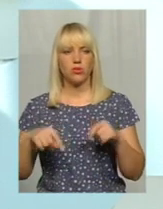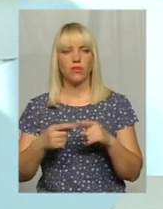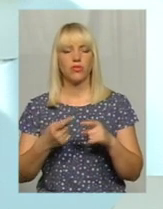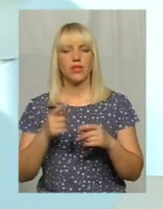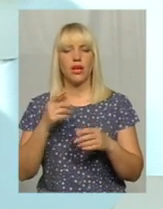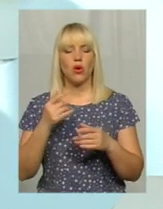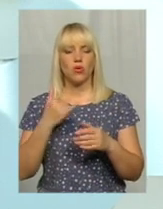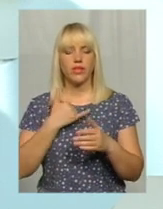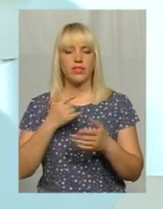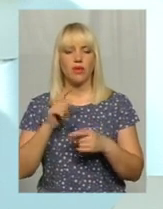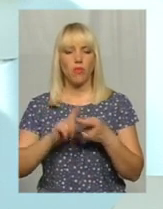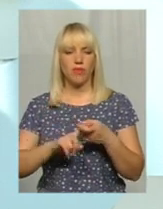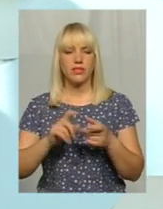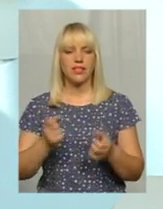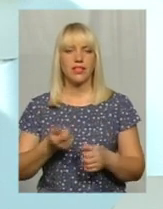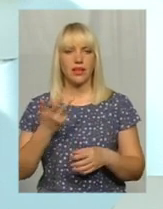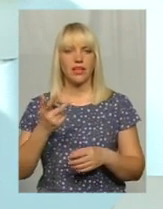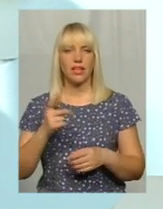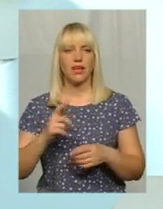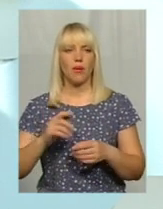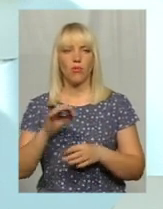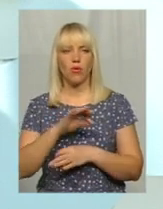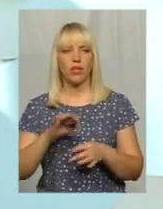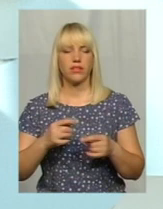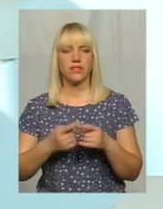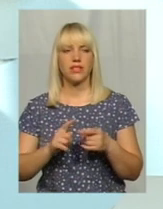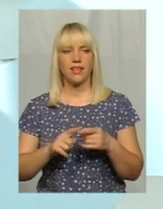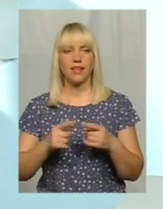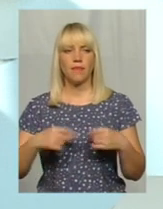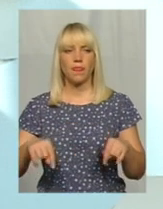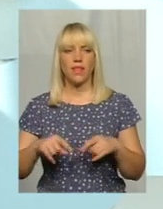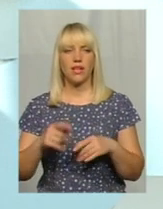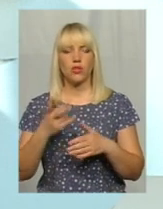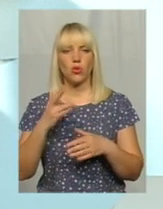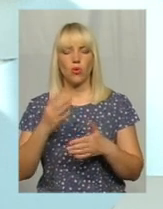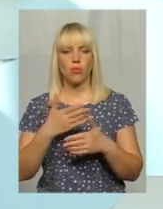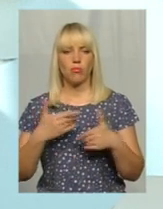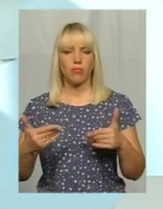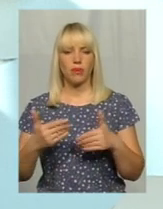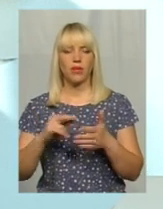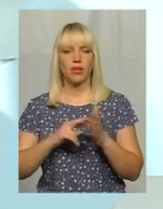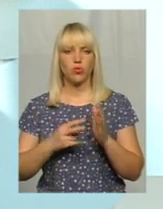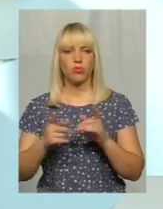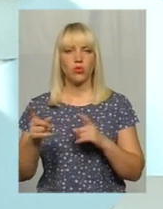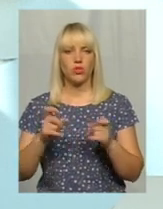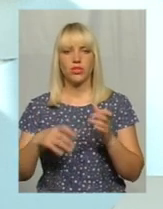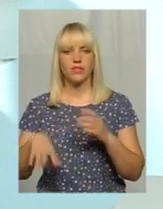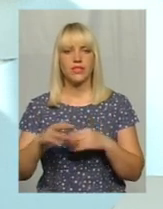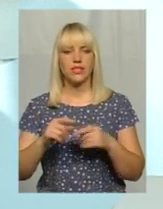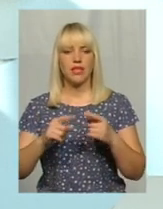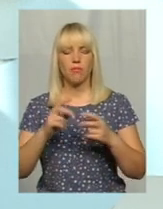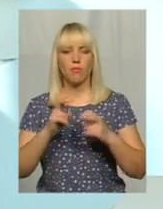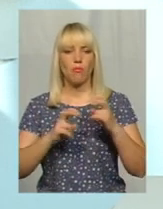цієї галузі. Але ми плануємо, скажімо так, залучити усі галузі промисловості, які в нас в